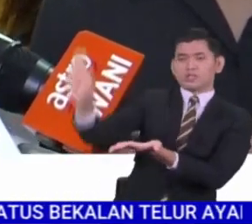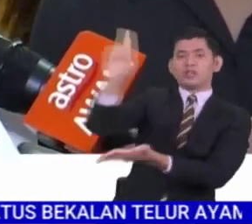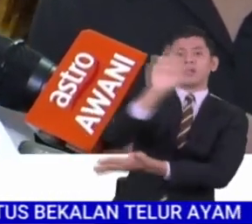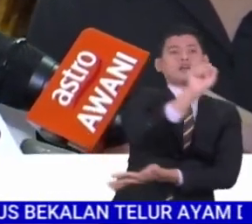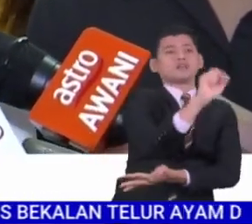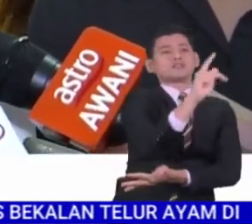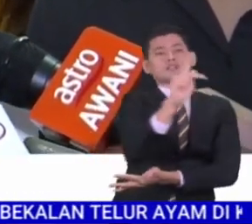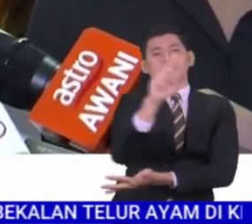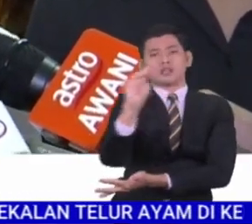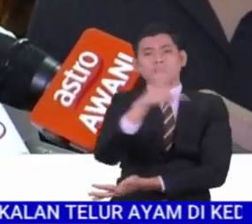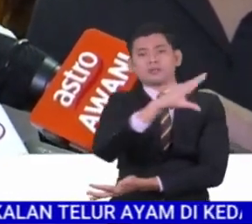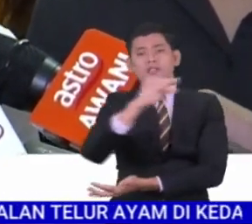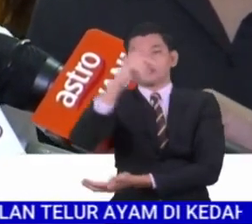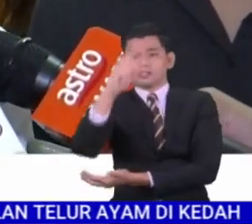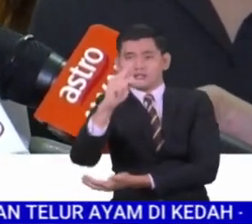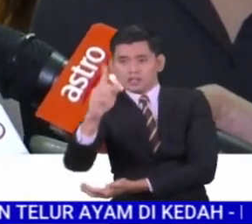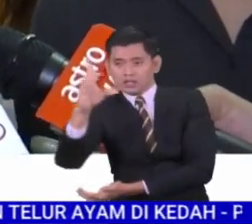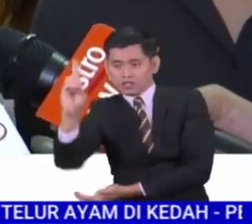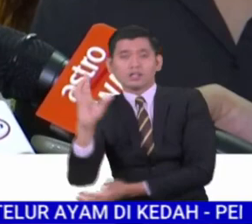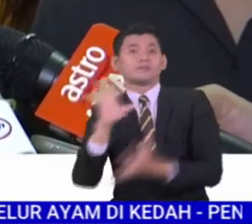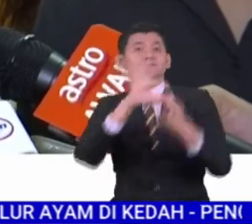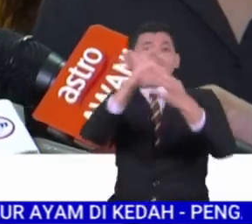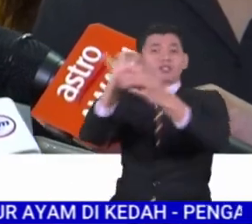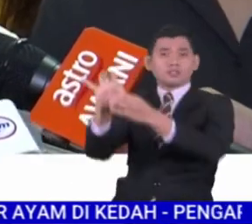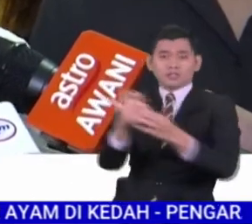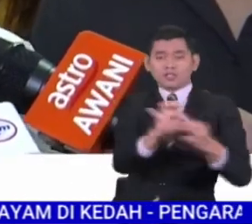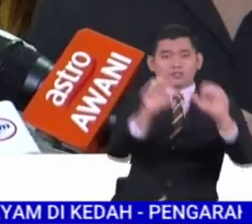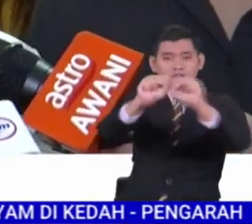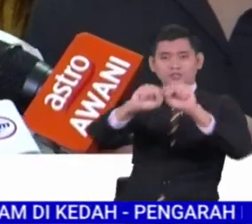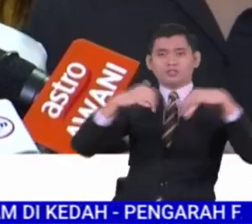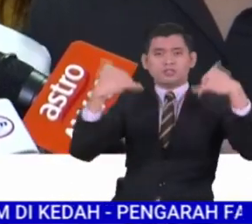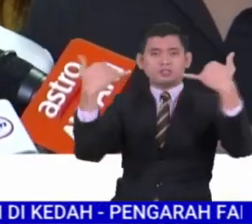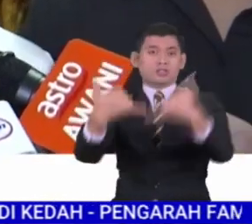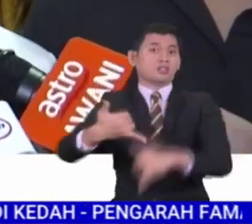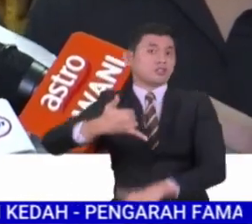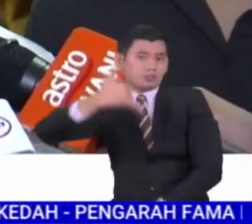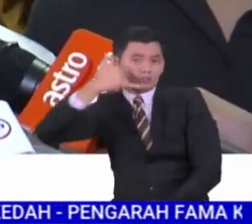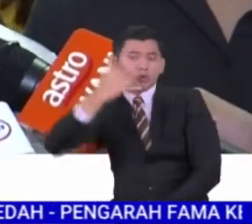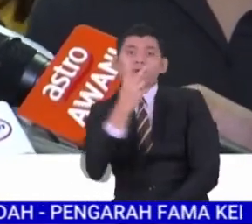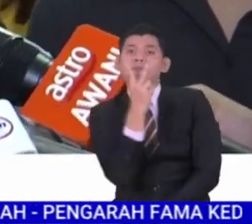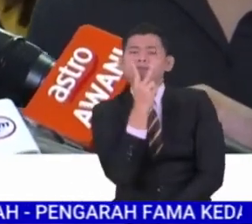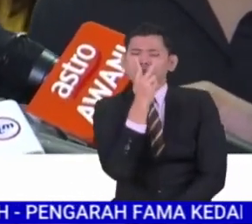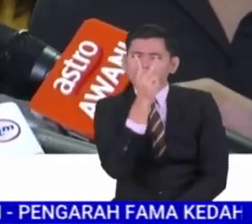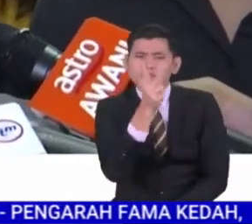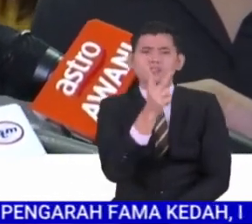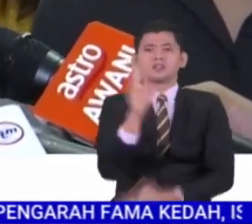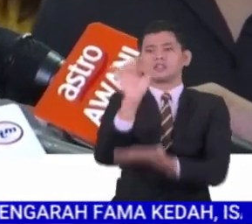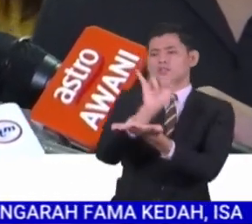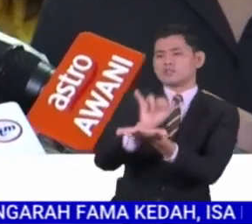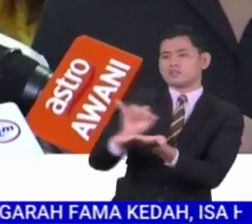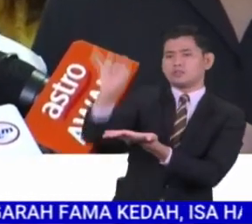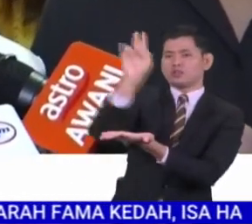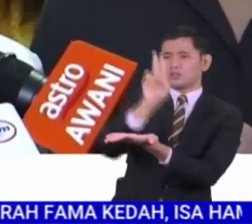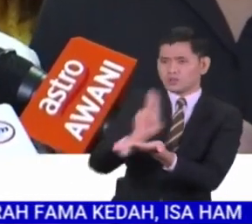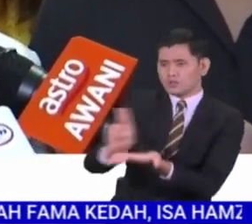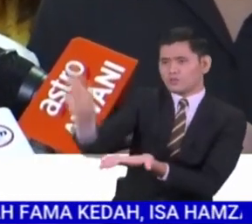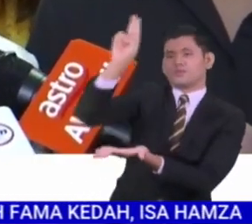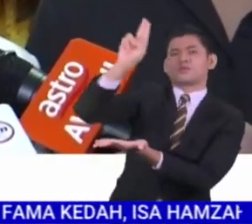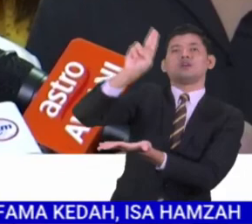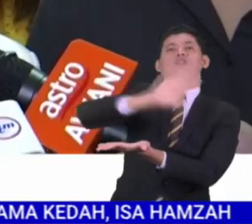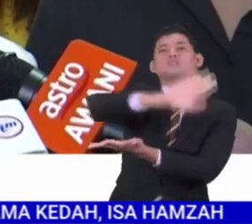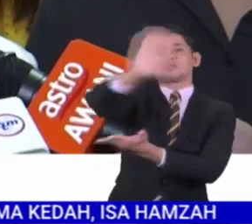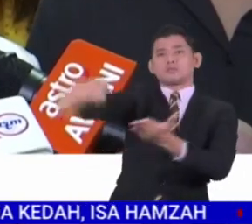sgmmy kami akan bekerja sama dengan Sarekat dauko untuk pastikan kampus-kampus itv ini mempunyai penghematan